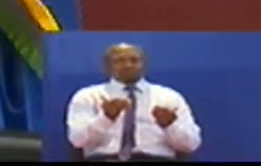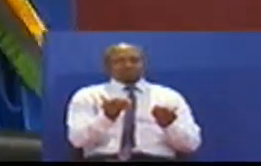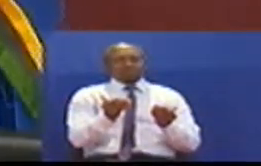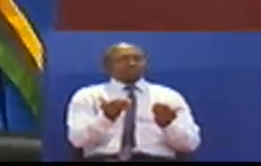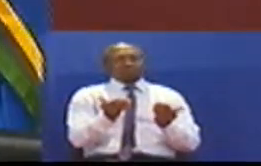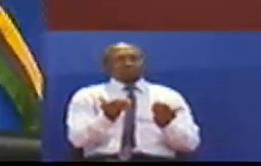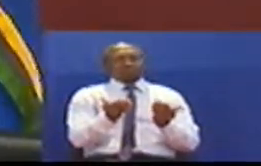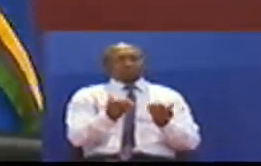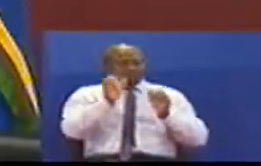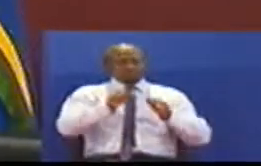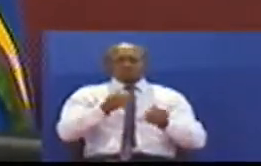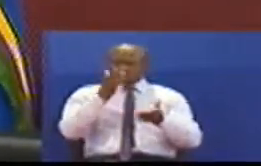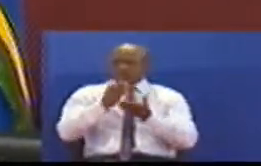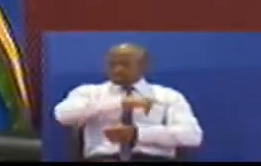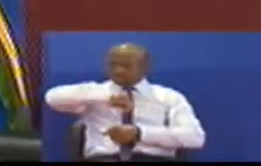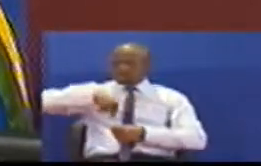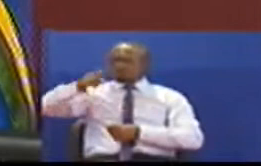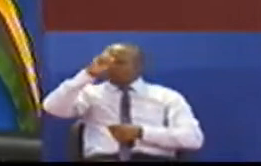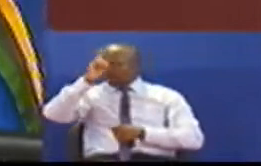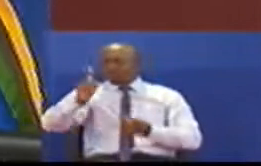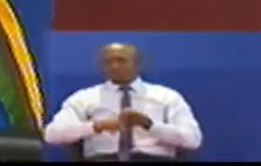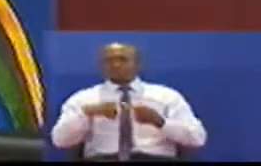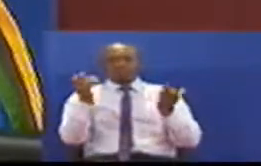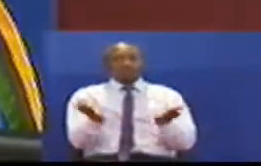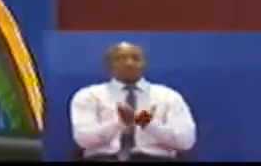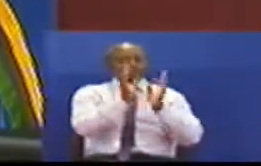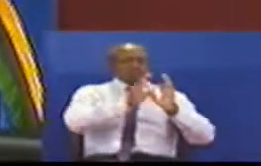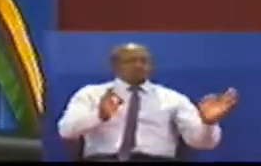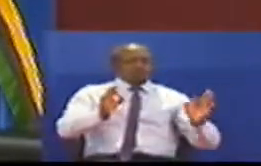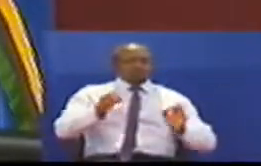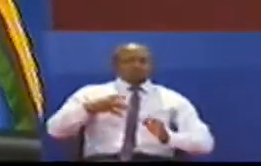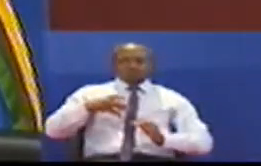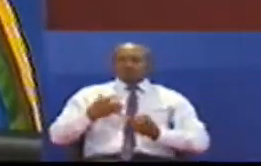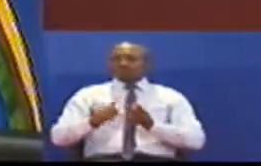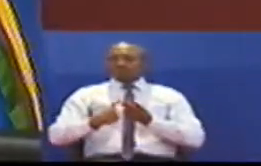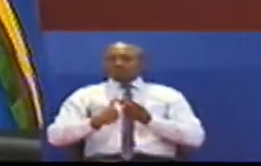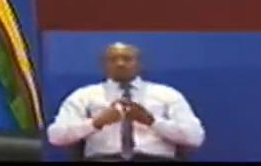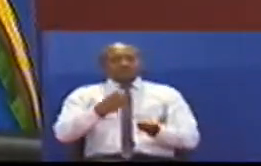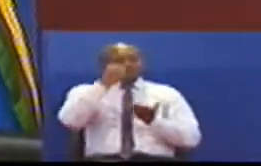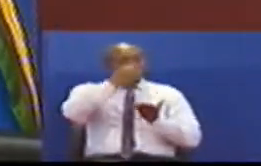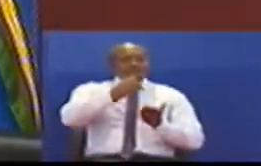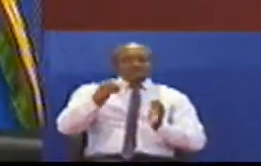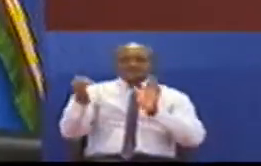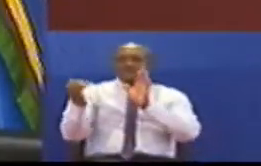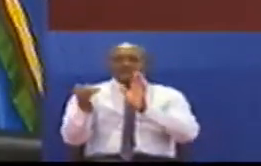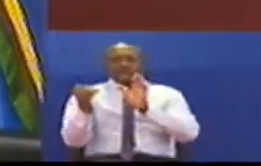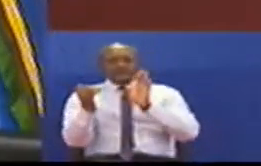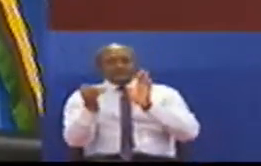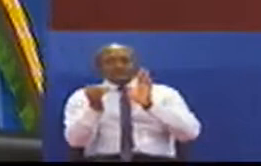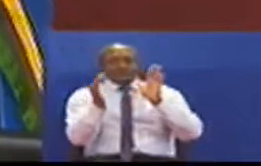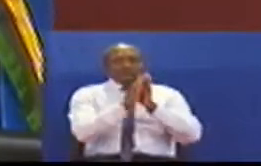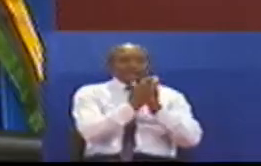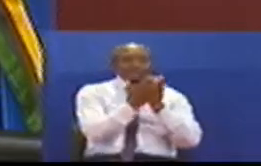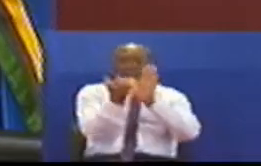make us understand ni kitu gani kinachoongelewa. Bahati nzuri bado katiba na sheria bajeti yake nayo inakuja huko mbele na bajeti nyingine ambazo